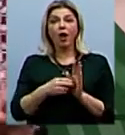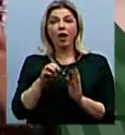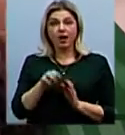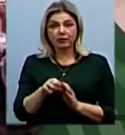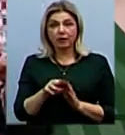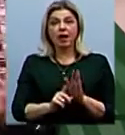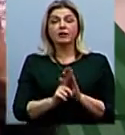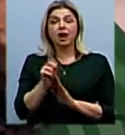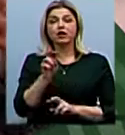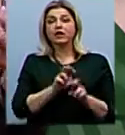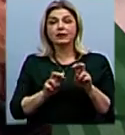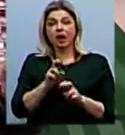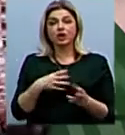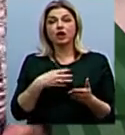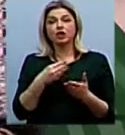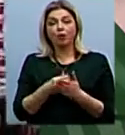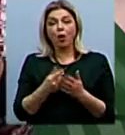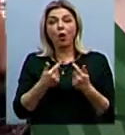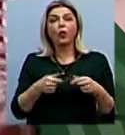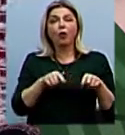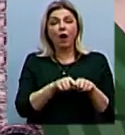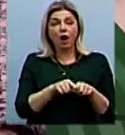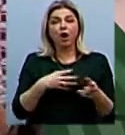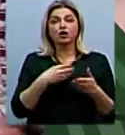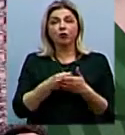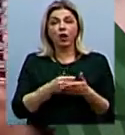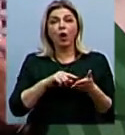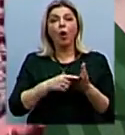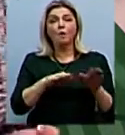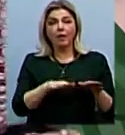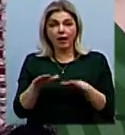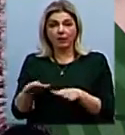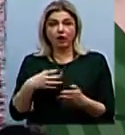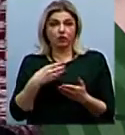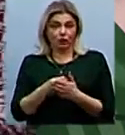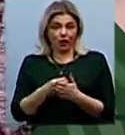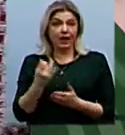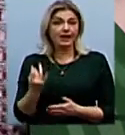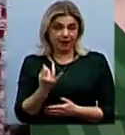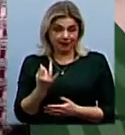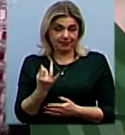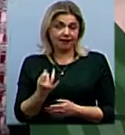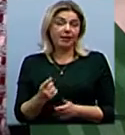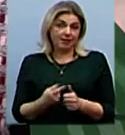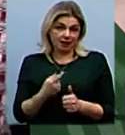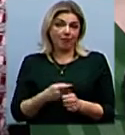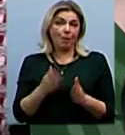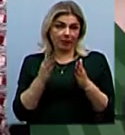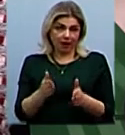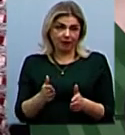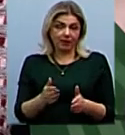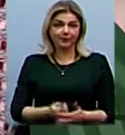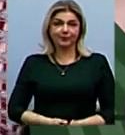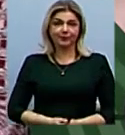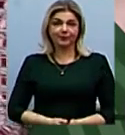искать свои округа, свои объекты, свои интересы, да, назовем это прямо.